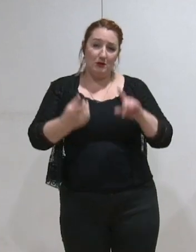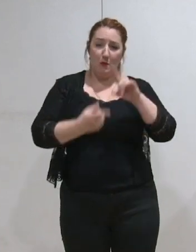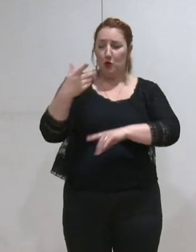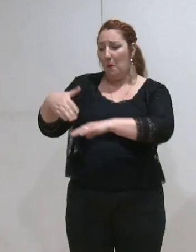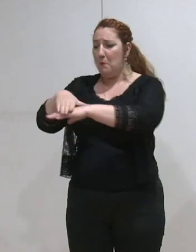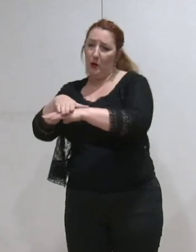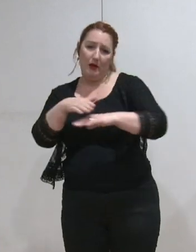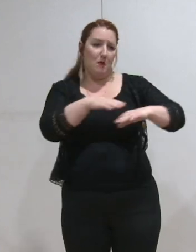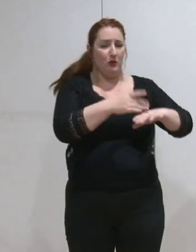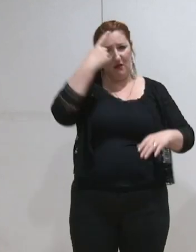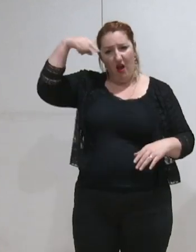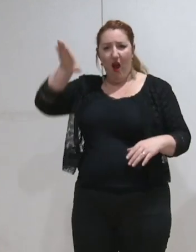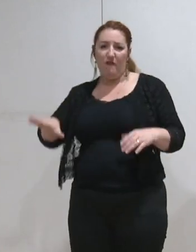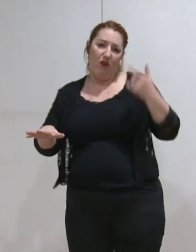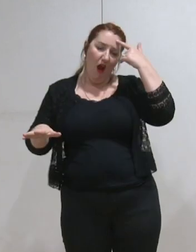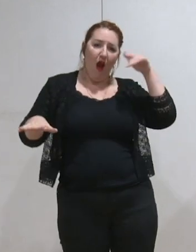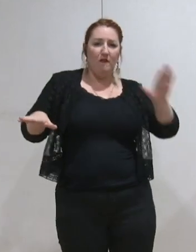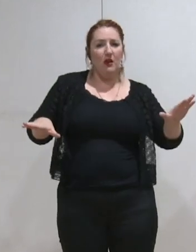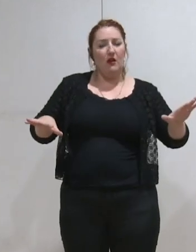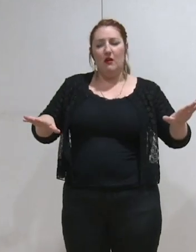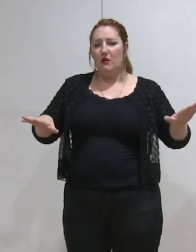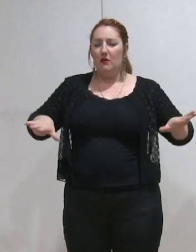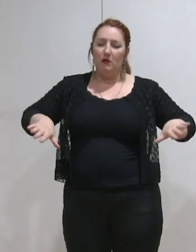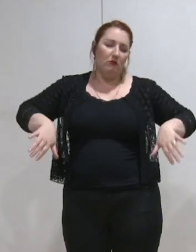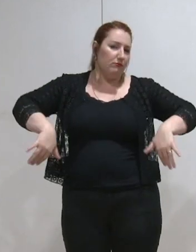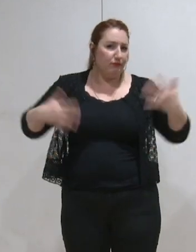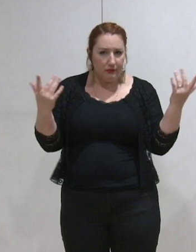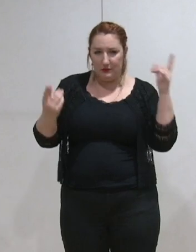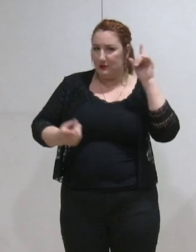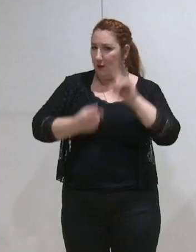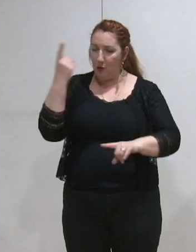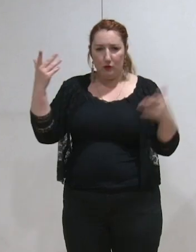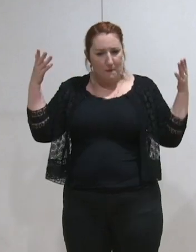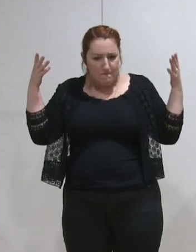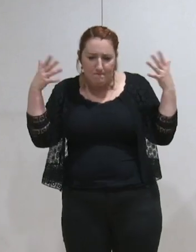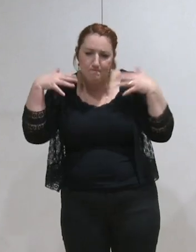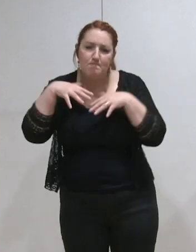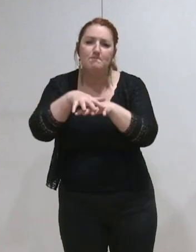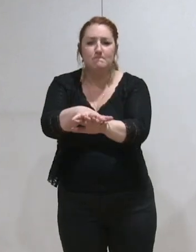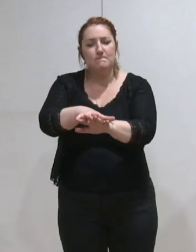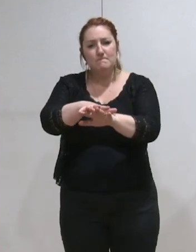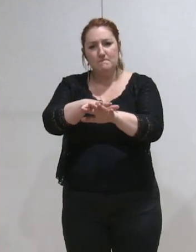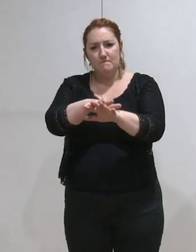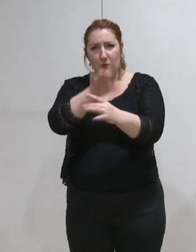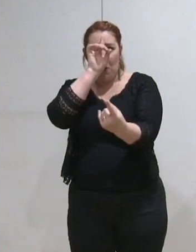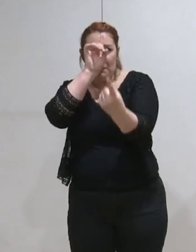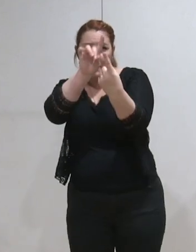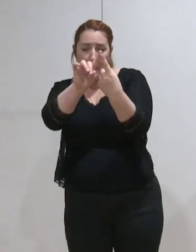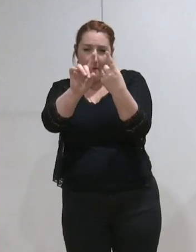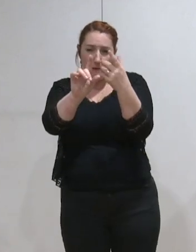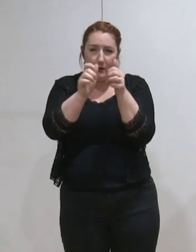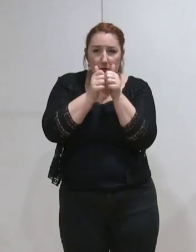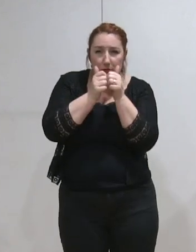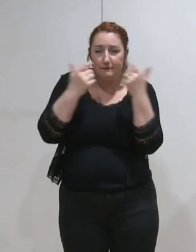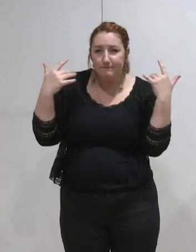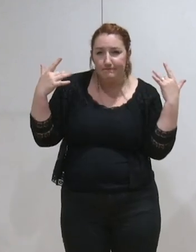positions de principes les dogmes pour rechercher points de convergence au-delà des solutions que nous pourrions mettre en